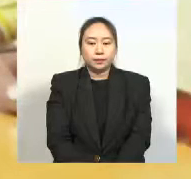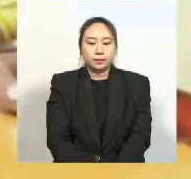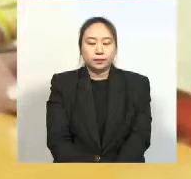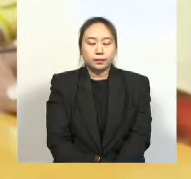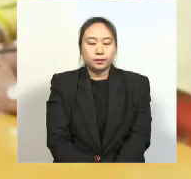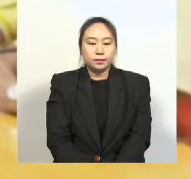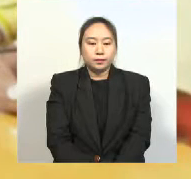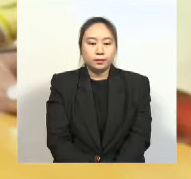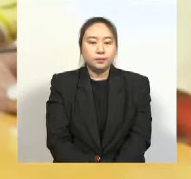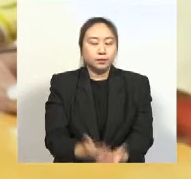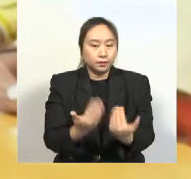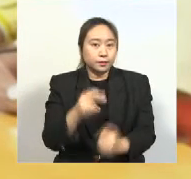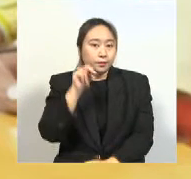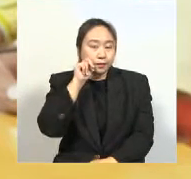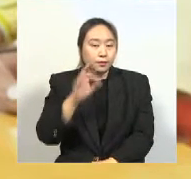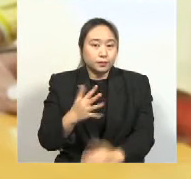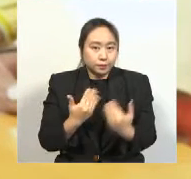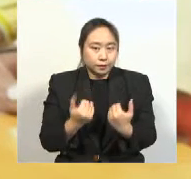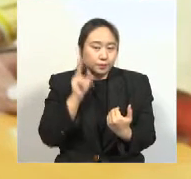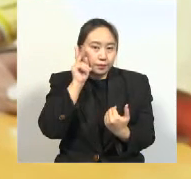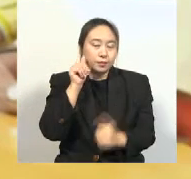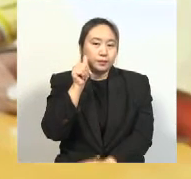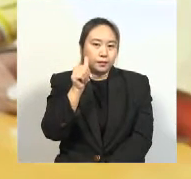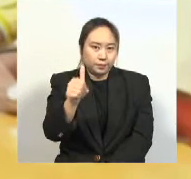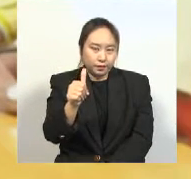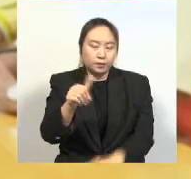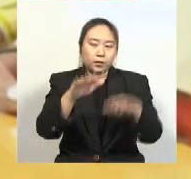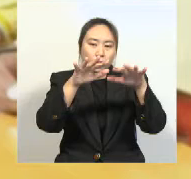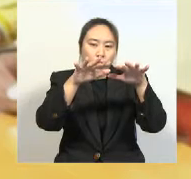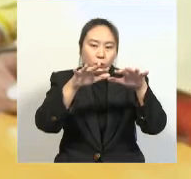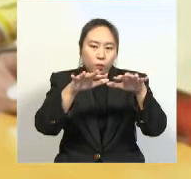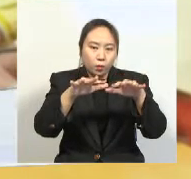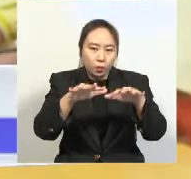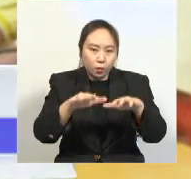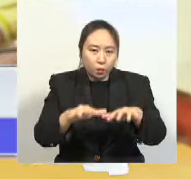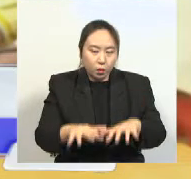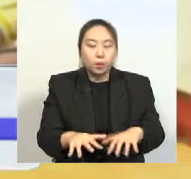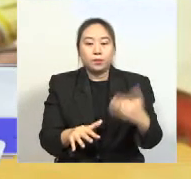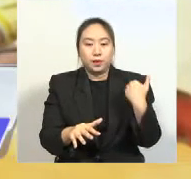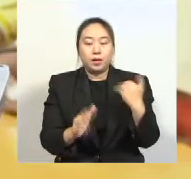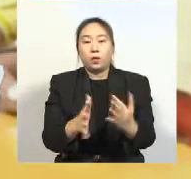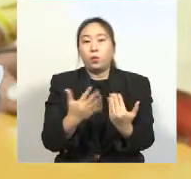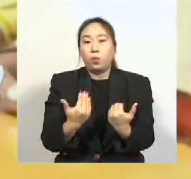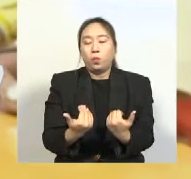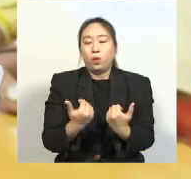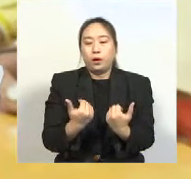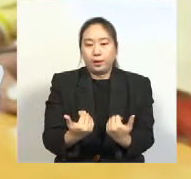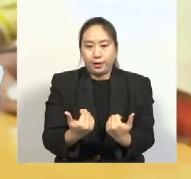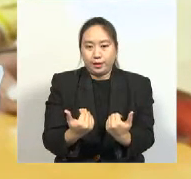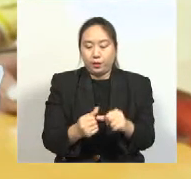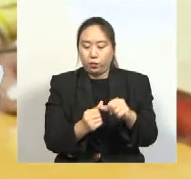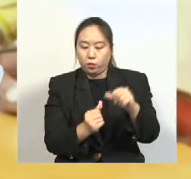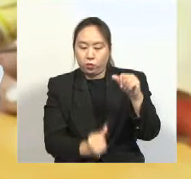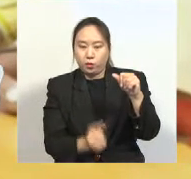สถานการณ์น้ำวันนี้ก็เป็นข่าวดีว่าลดลงอย่างต่อเนื่องนะครับก็คือในวันนี้ที่เอชอยู่ที่